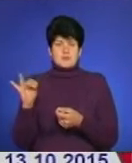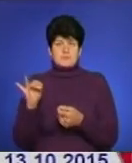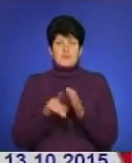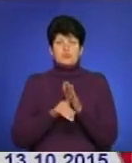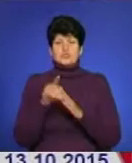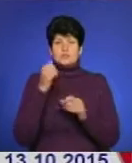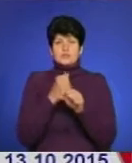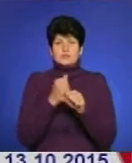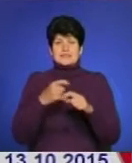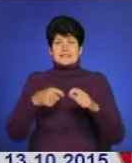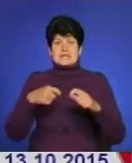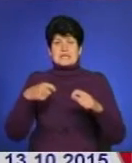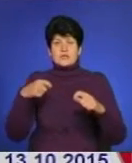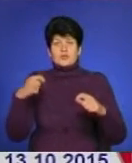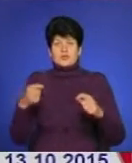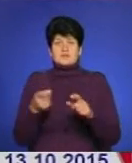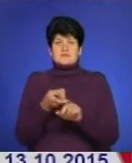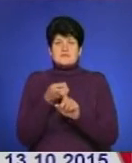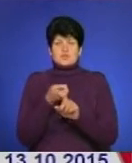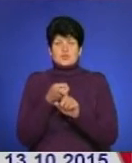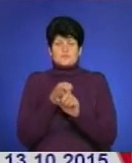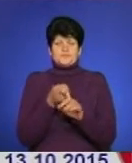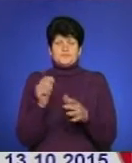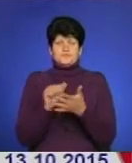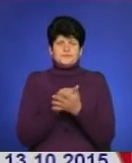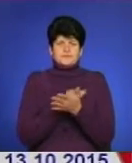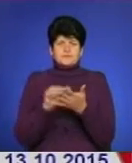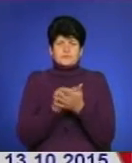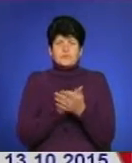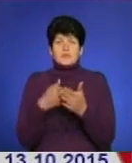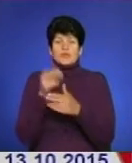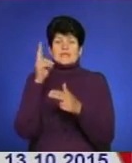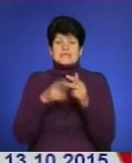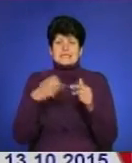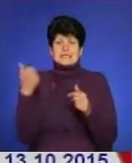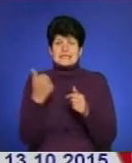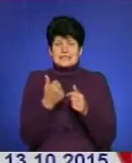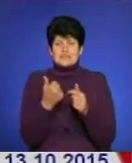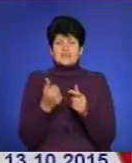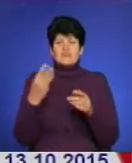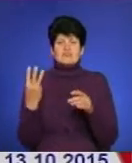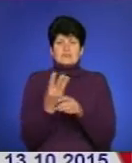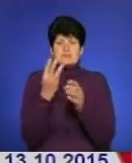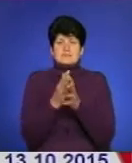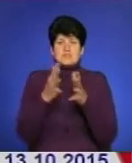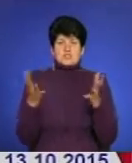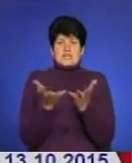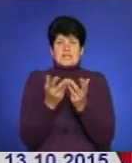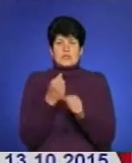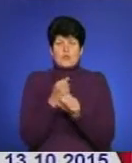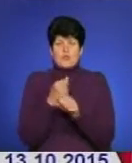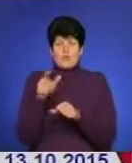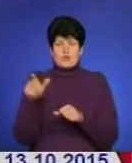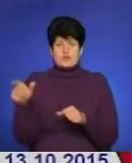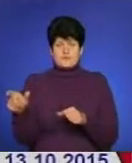початок робіт затягнувся у зв'язку з процедурними моментами. Уже до кінця тижня на об'єкті втричі збільшиться кількість робочих.